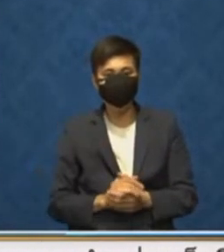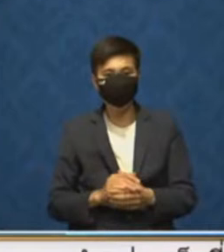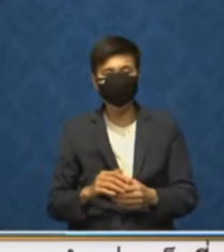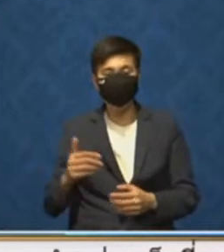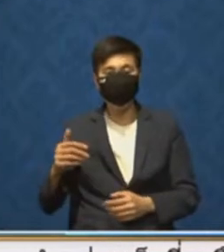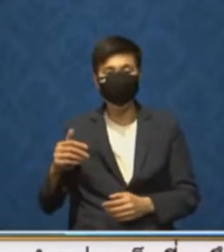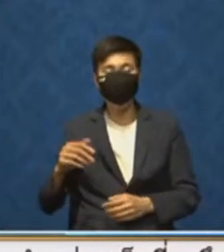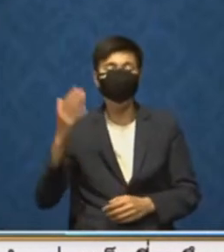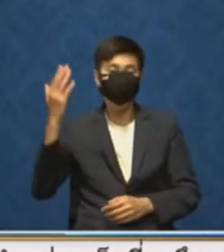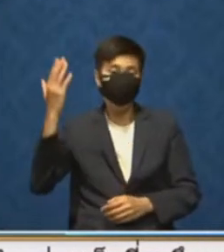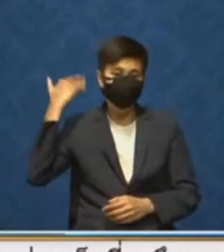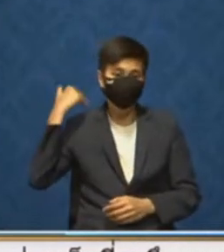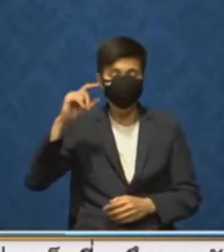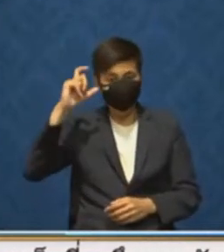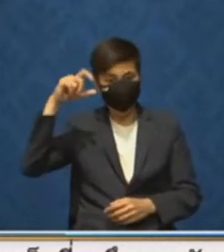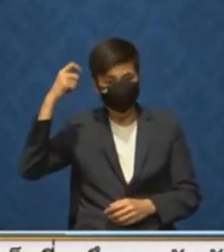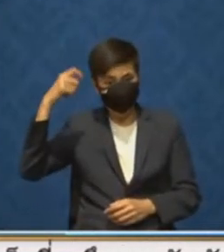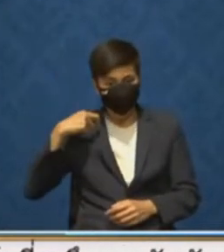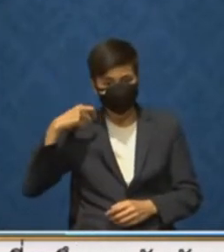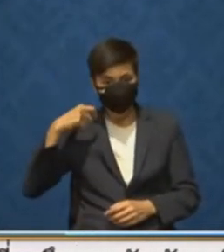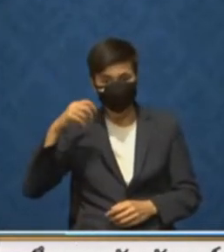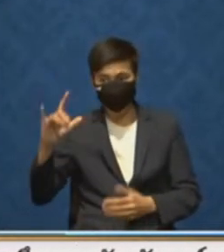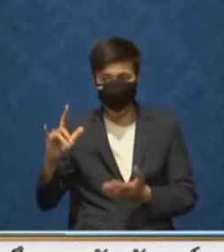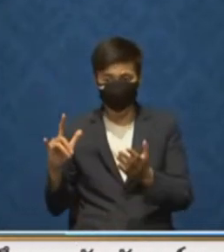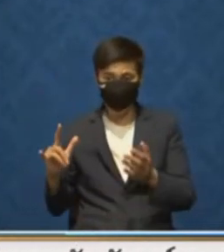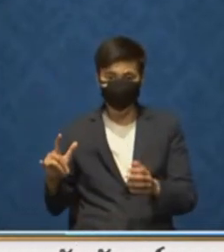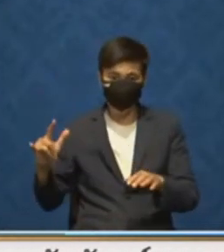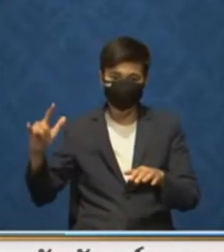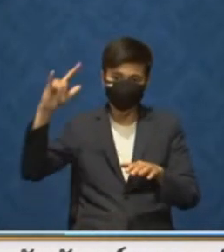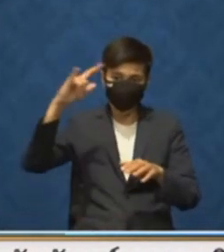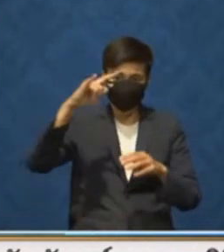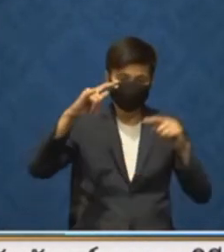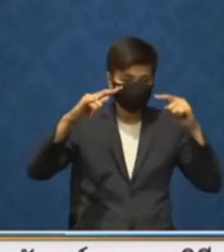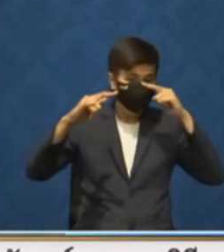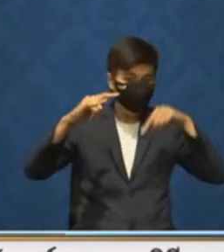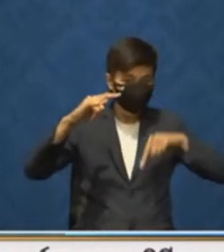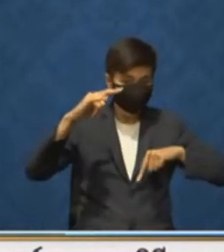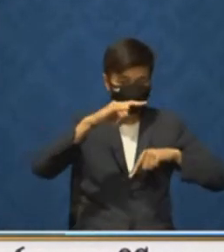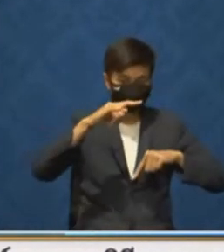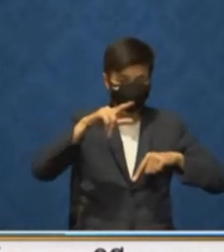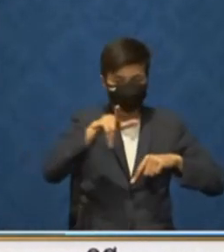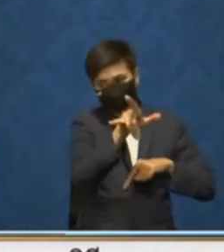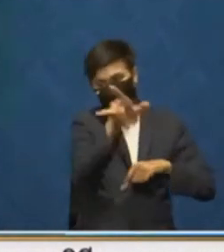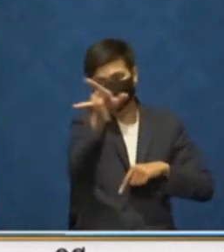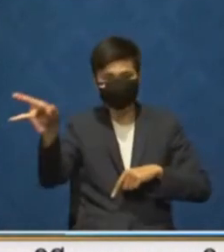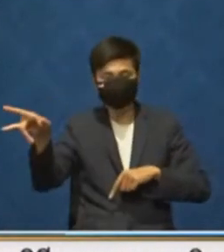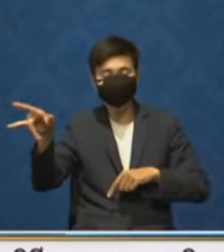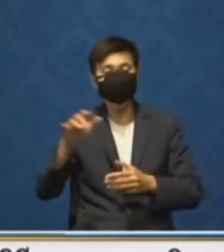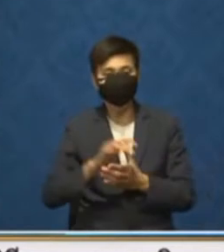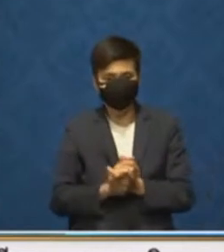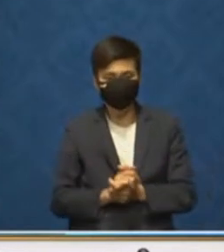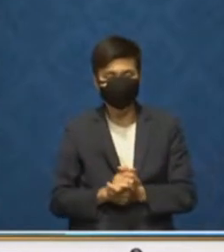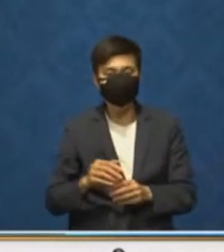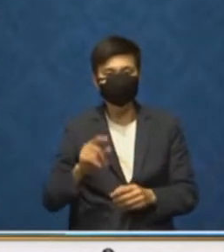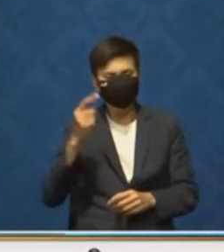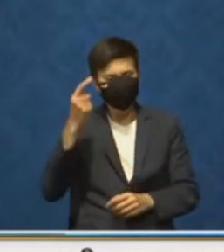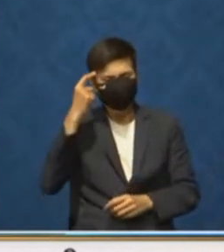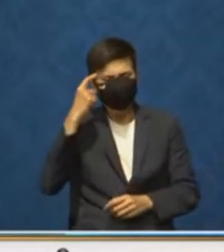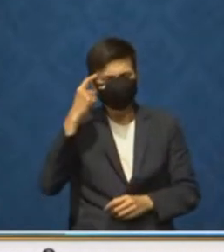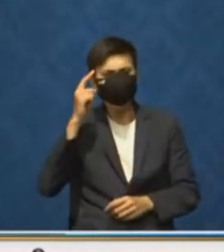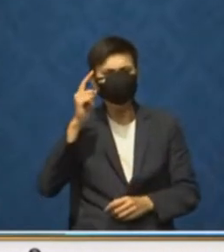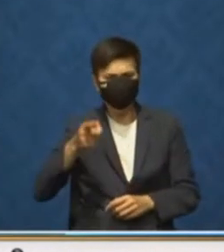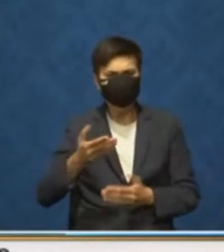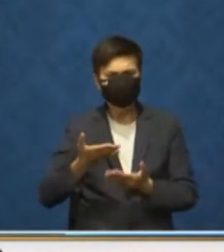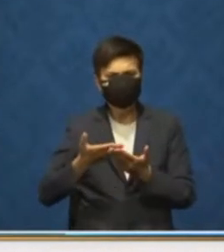ล้ำน่านฟ้าไทยปธ.ไทยก็เกิดแนวคิดบรรเจิดขึ้นมาเลยว่าจะต้องซื้อเครื่องบินขับไล่